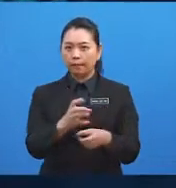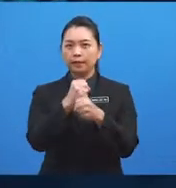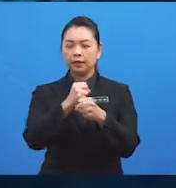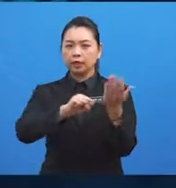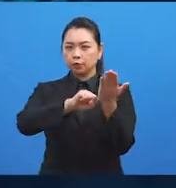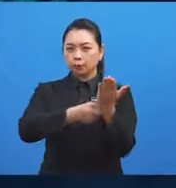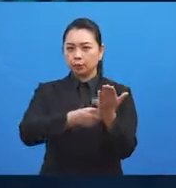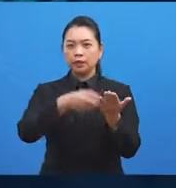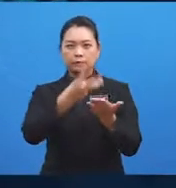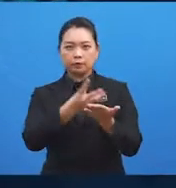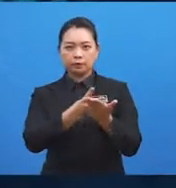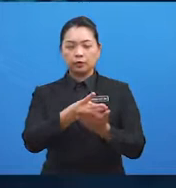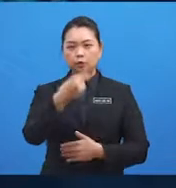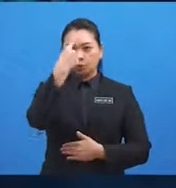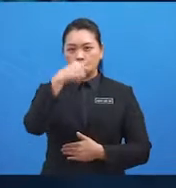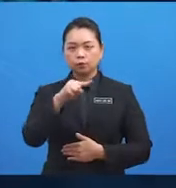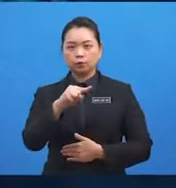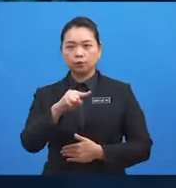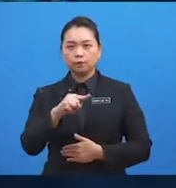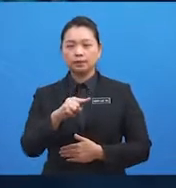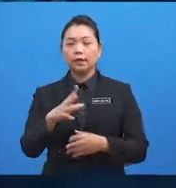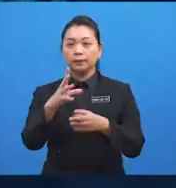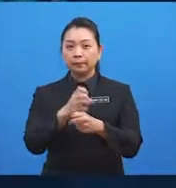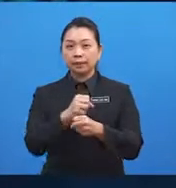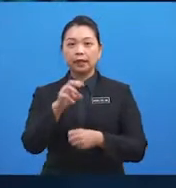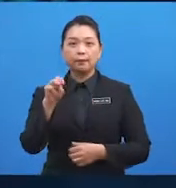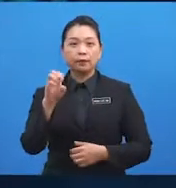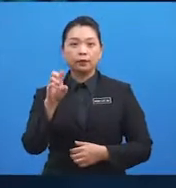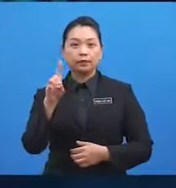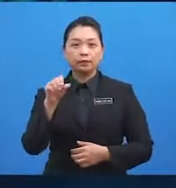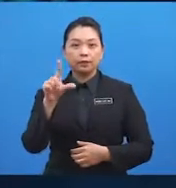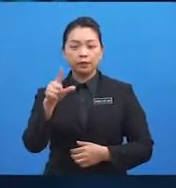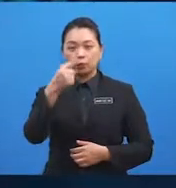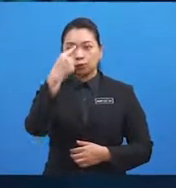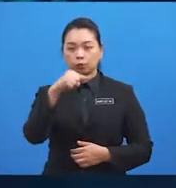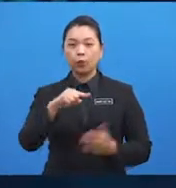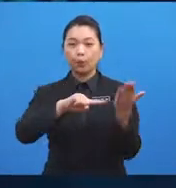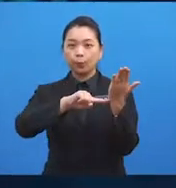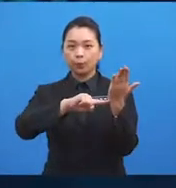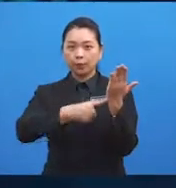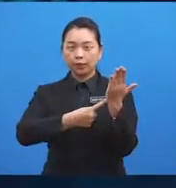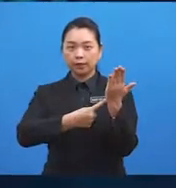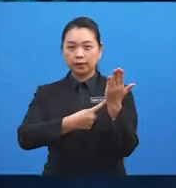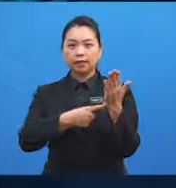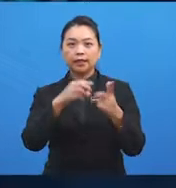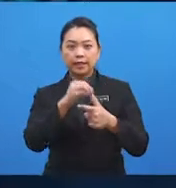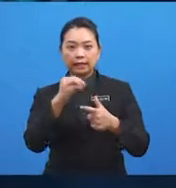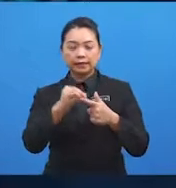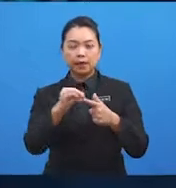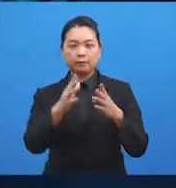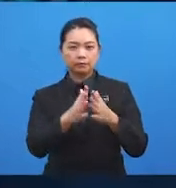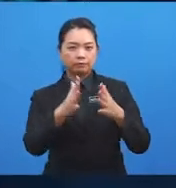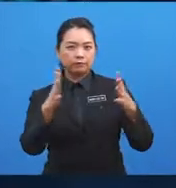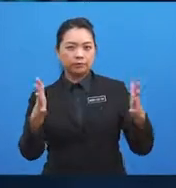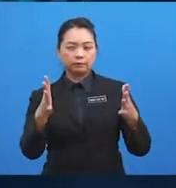sumber pembiayaan untuk mendapatkan modal bagi memulakan atau